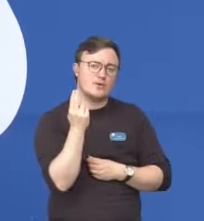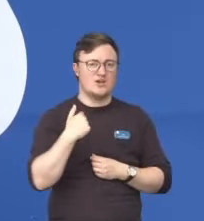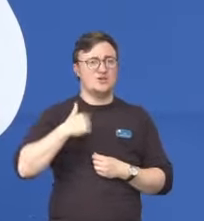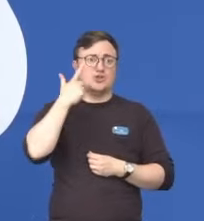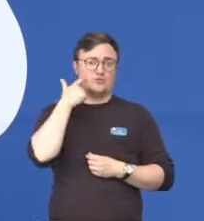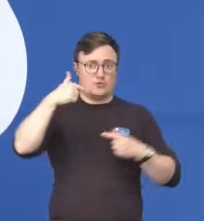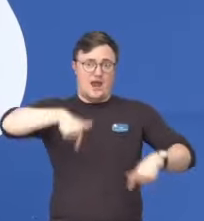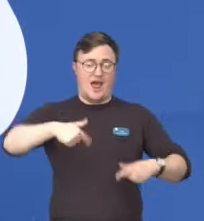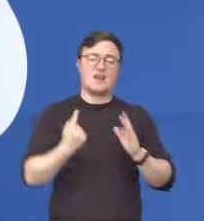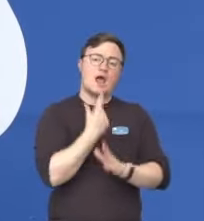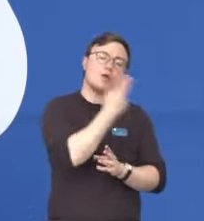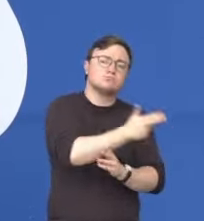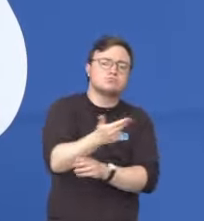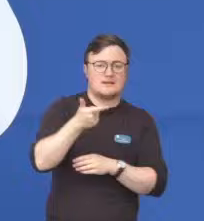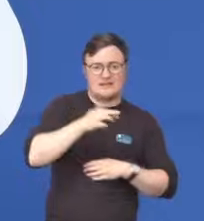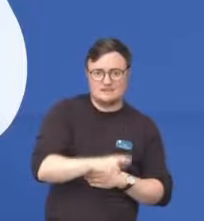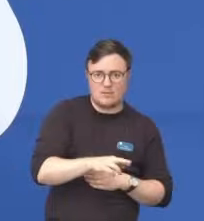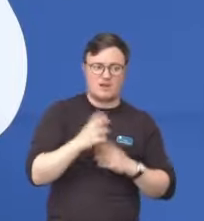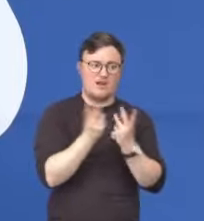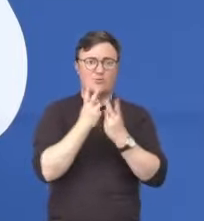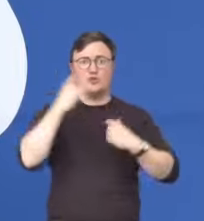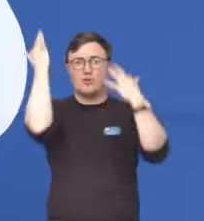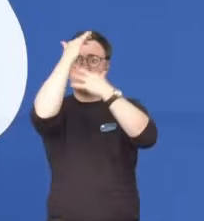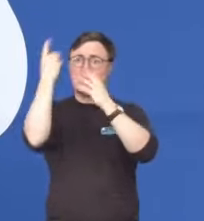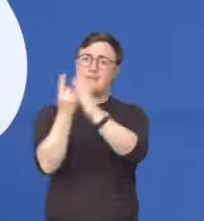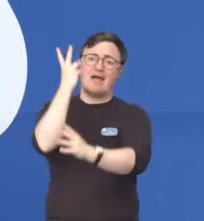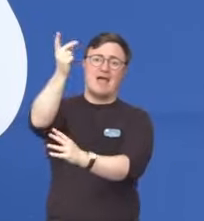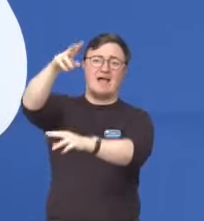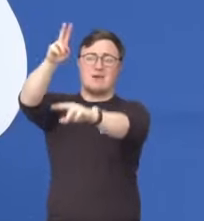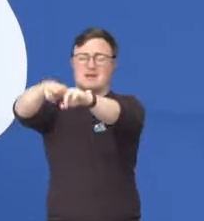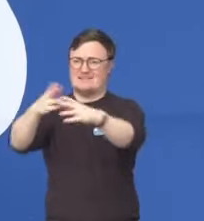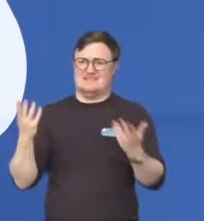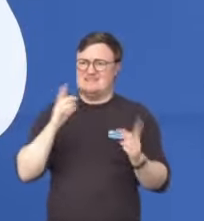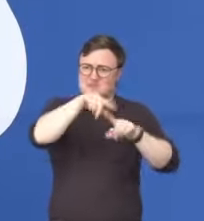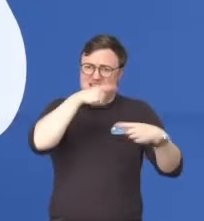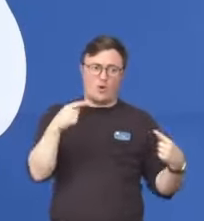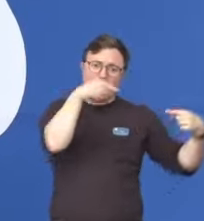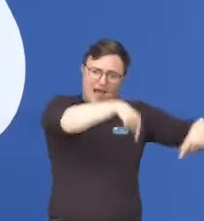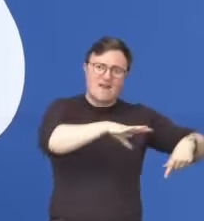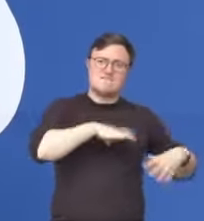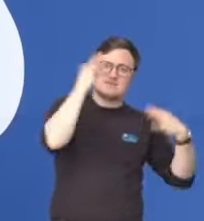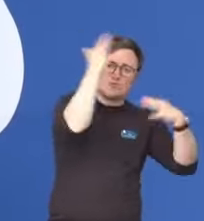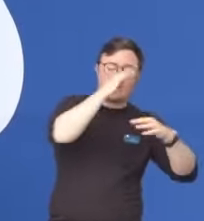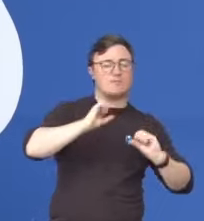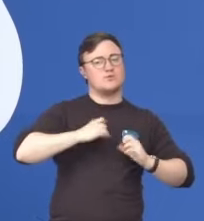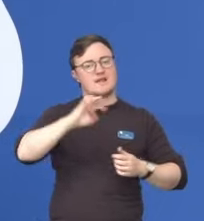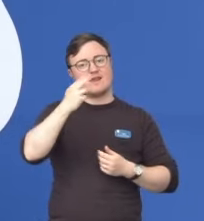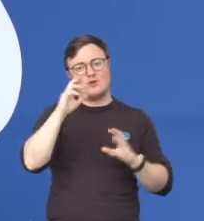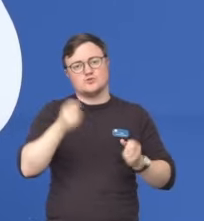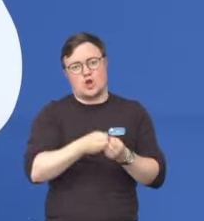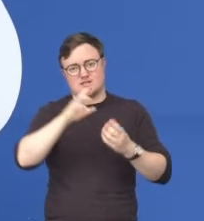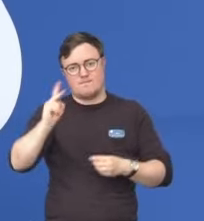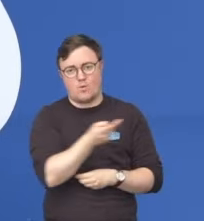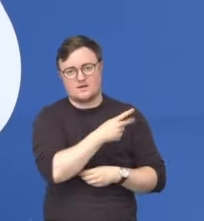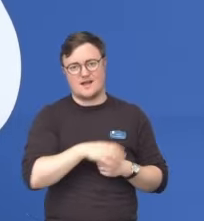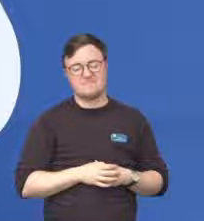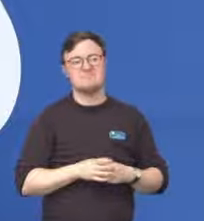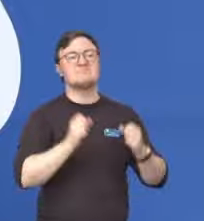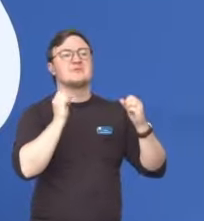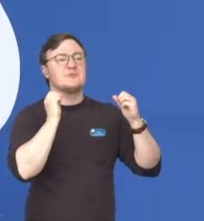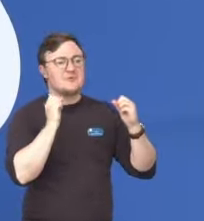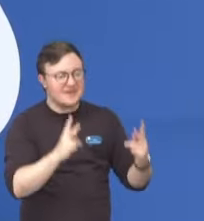mycket tydligare än vad man kan se problem som sker på andra kontinenter, även om EU måste lösa båda. Så det här är raka motsatta då till att